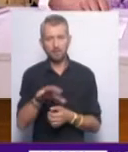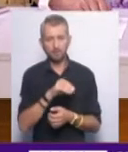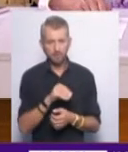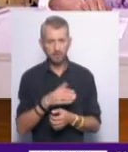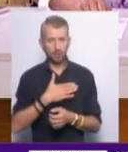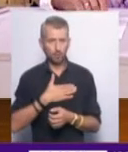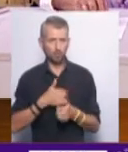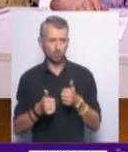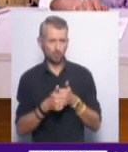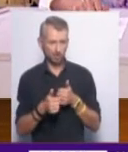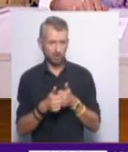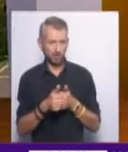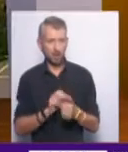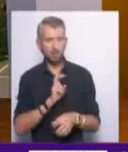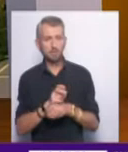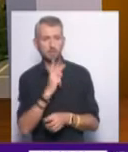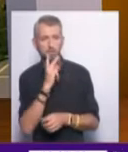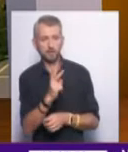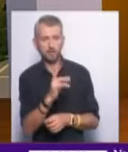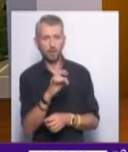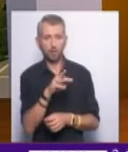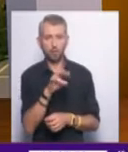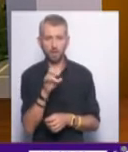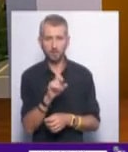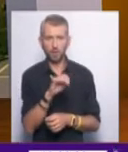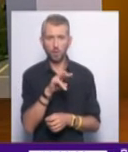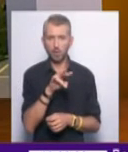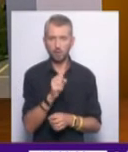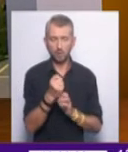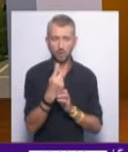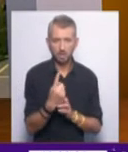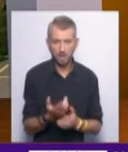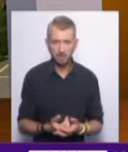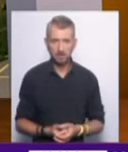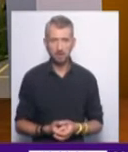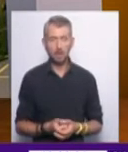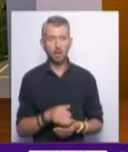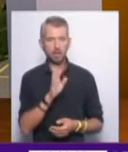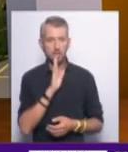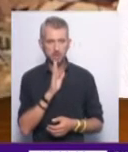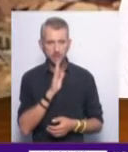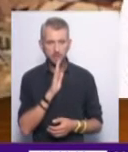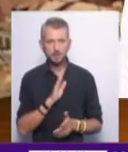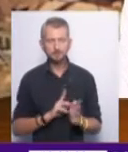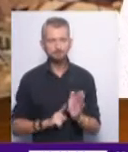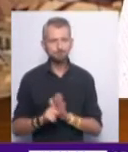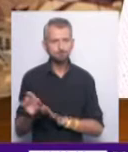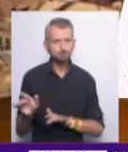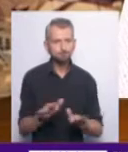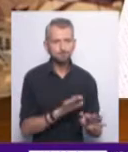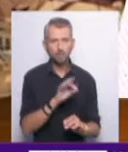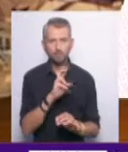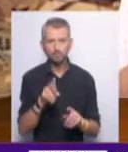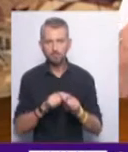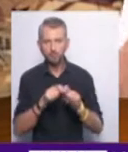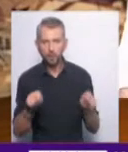моїм сусідам подивитися Ромена Ролана 11. Жінка взялась, у СББ